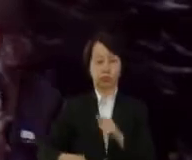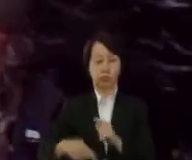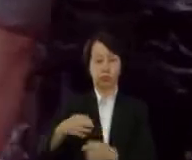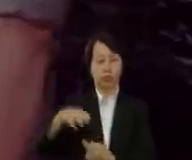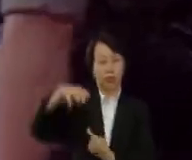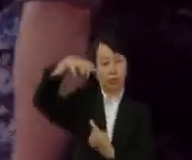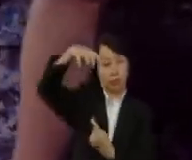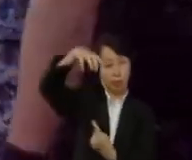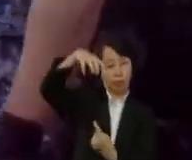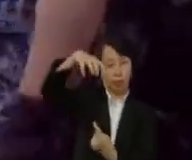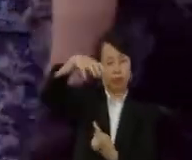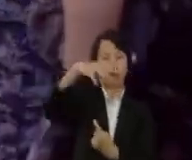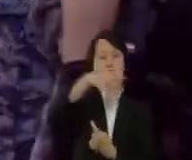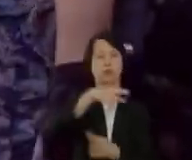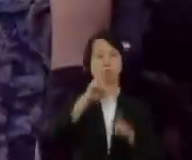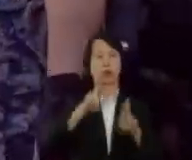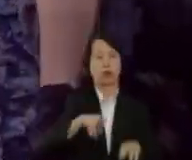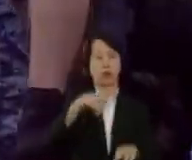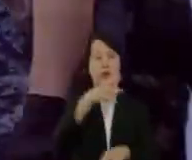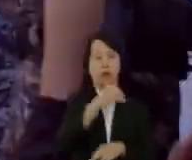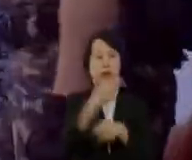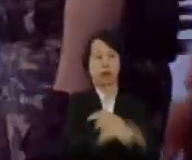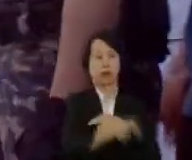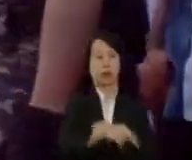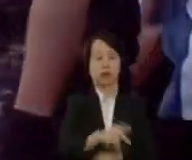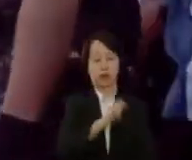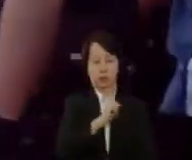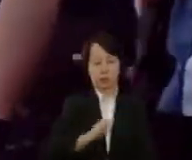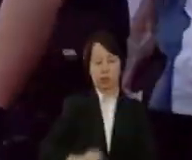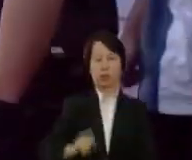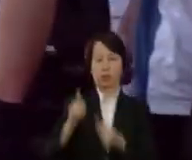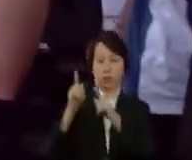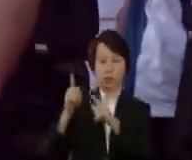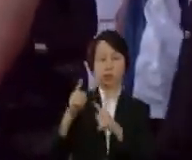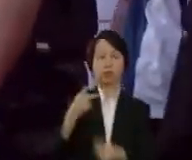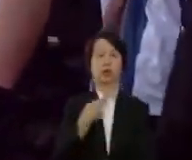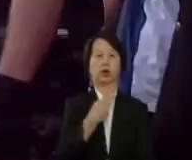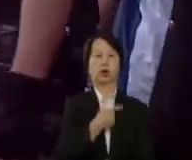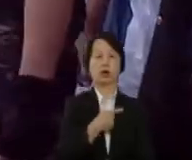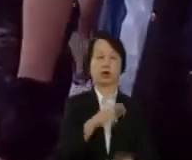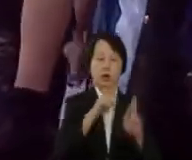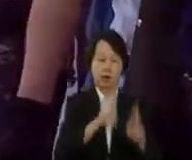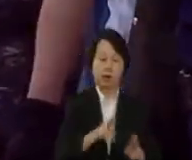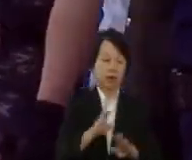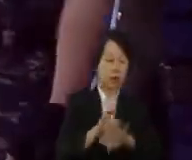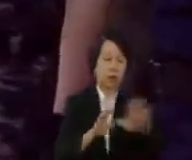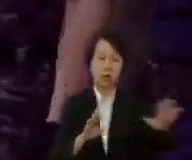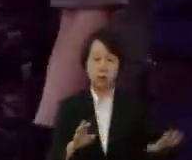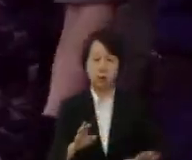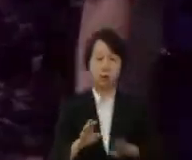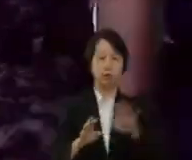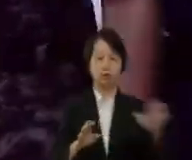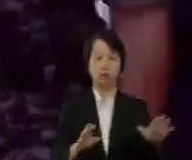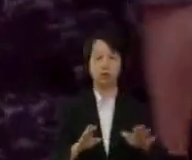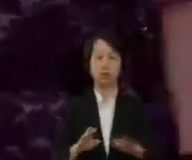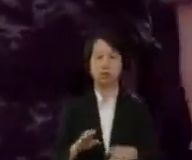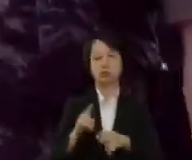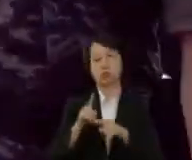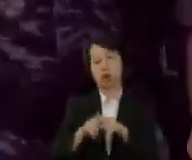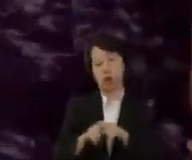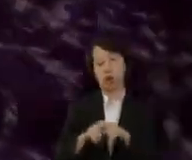payung rakyat dan negara. Tuanku adalah tempat kami, rakyat jelata,